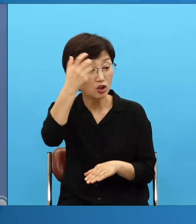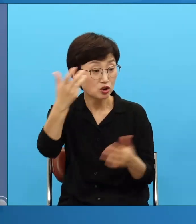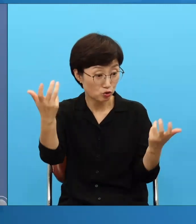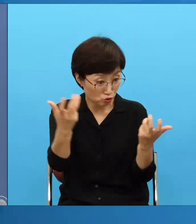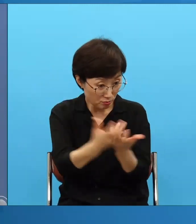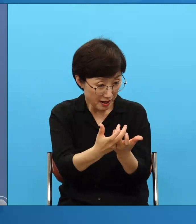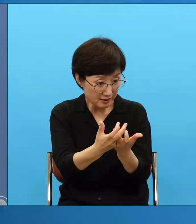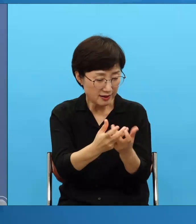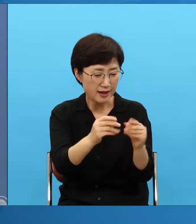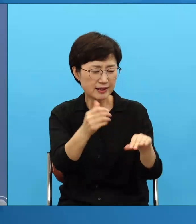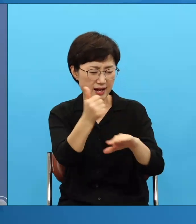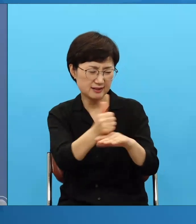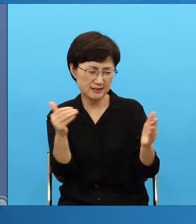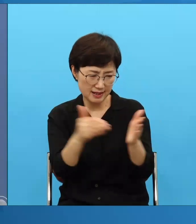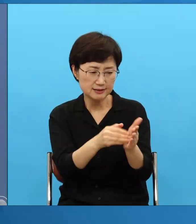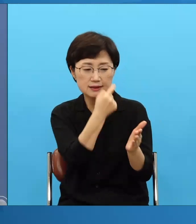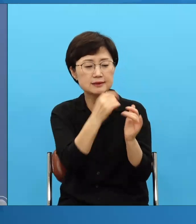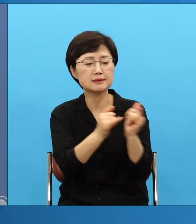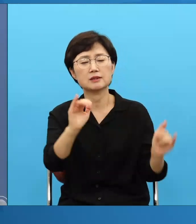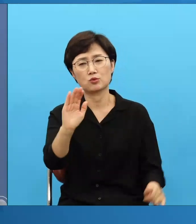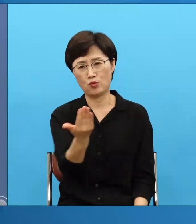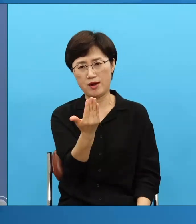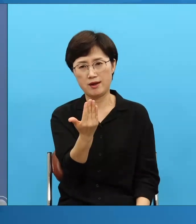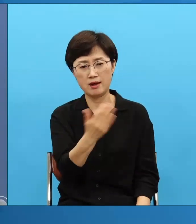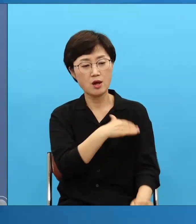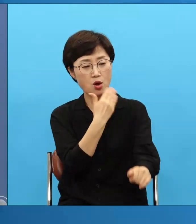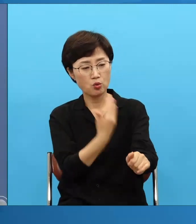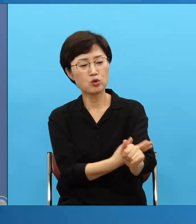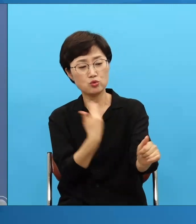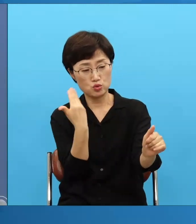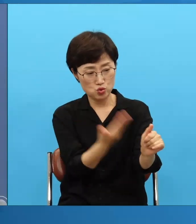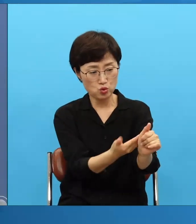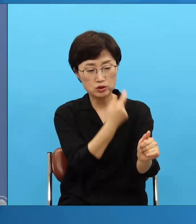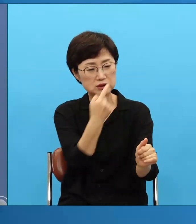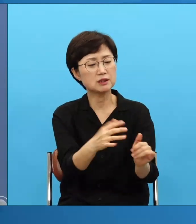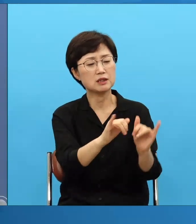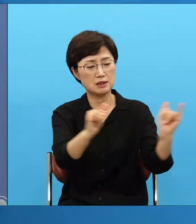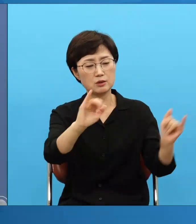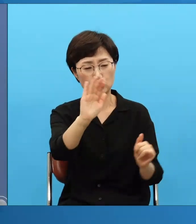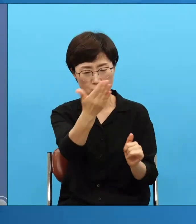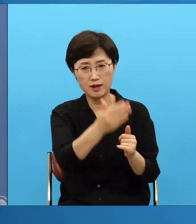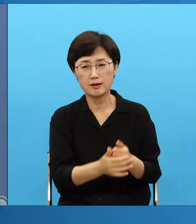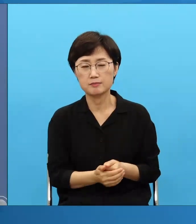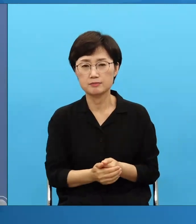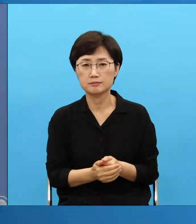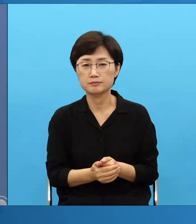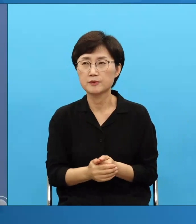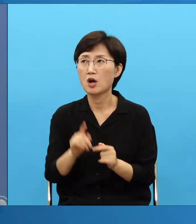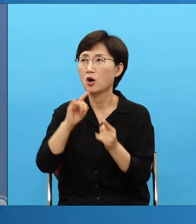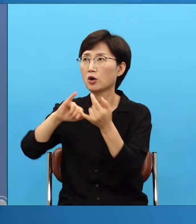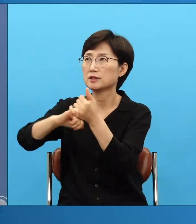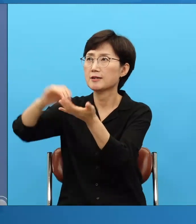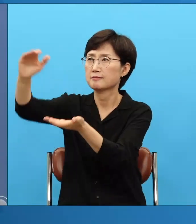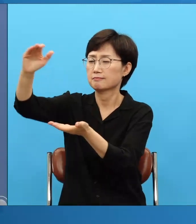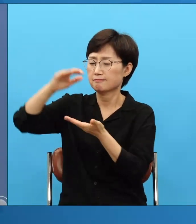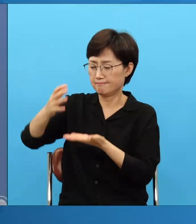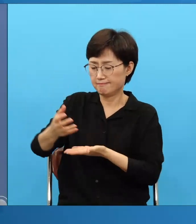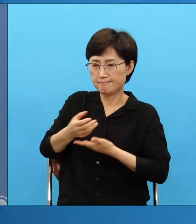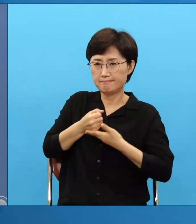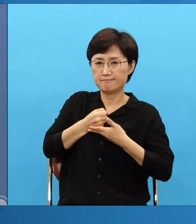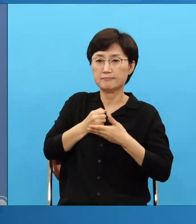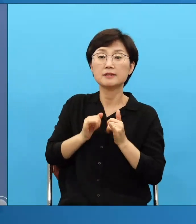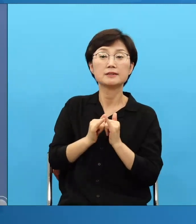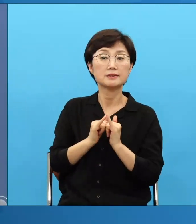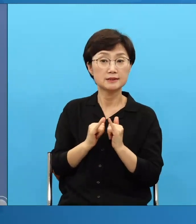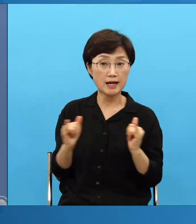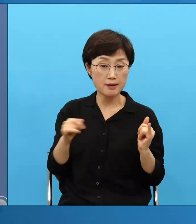ends of this earth. 권능을 받고 정인 되리라. You will be my witnesses after you receive my authority. 이걸 가진 서밋이에요. It is the summit who